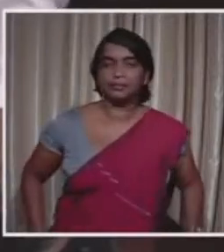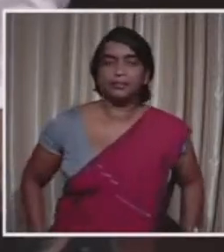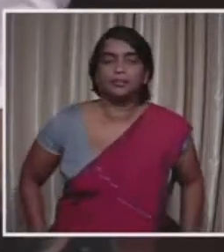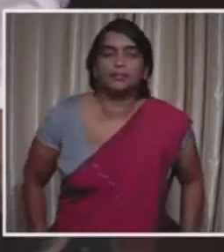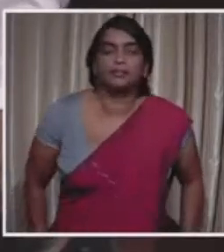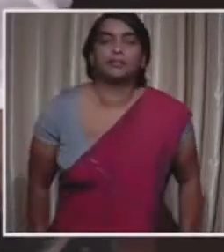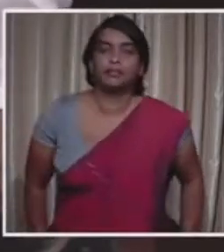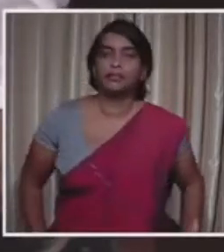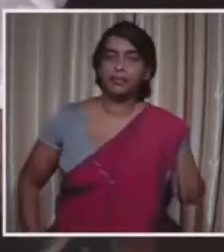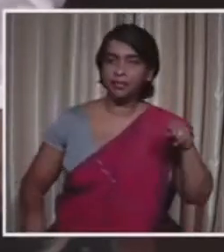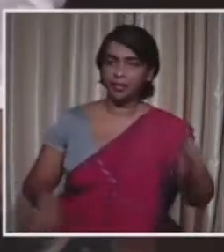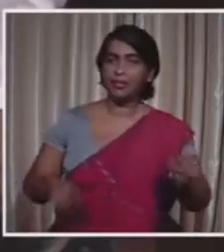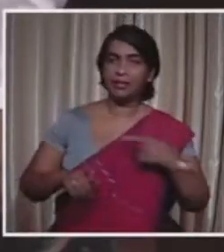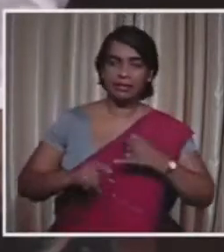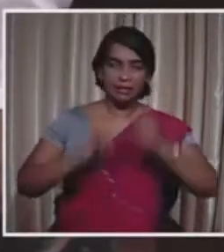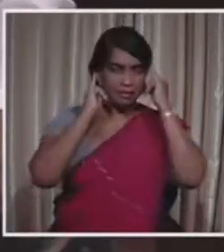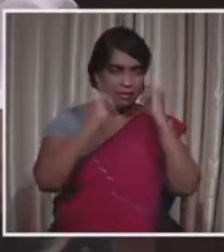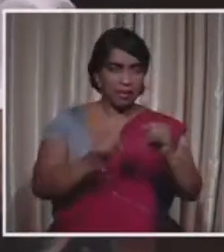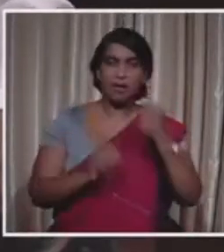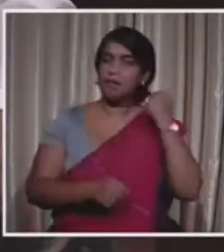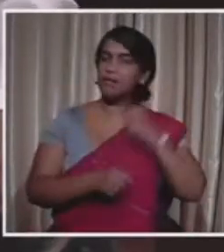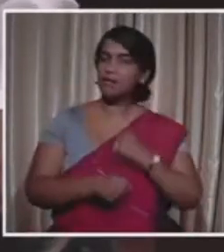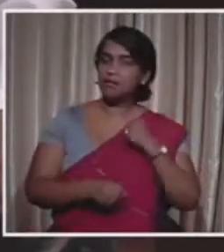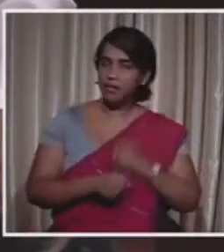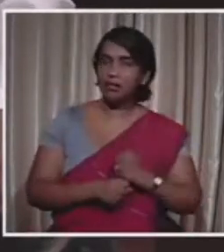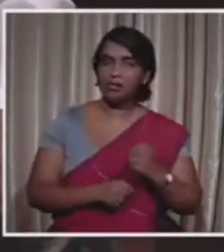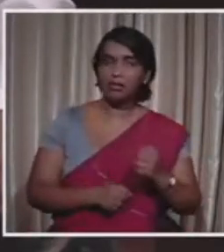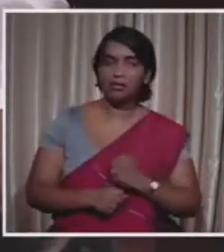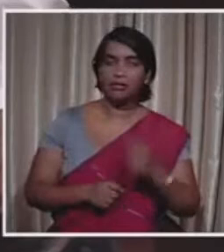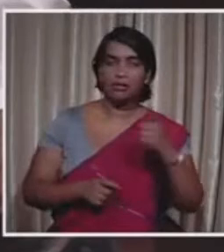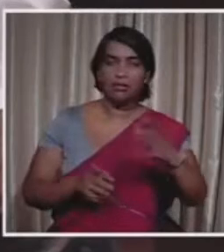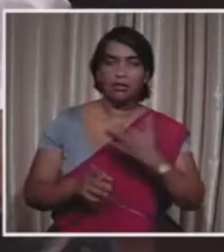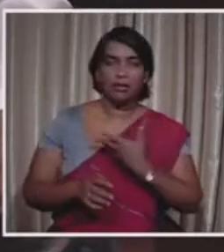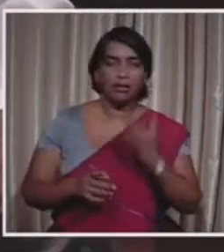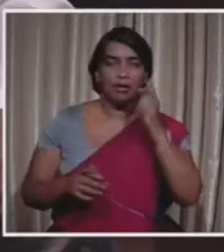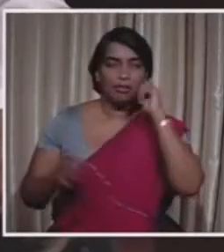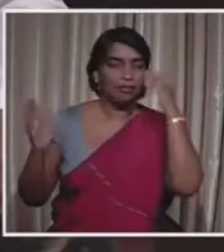me mlecha anduwa me thrasthavadi anduwa